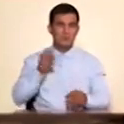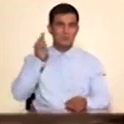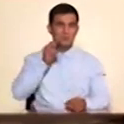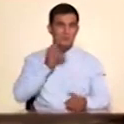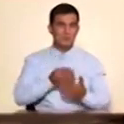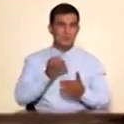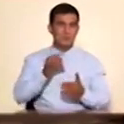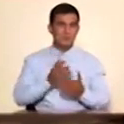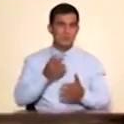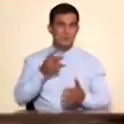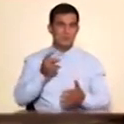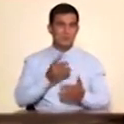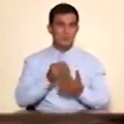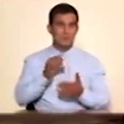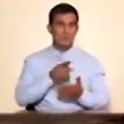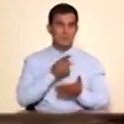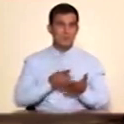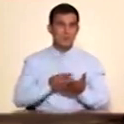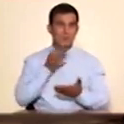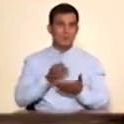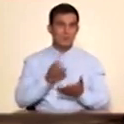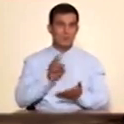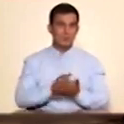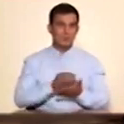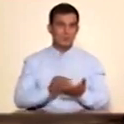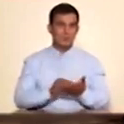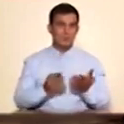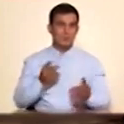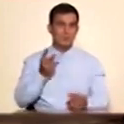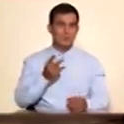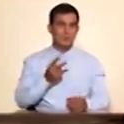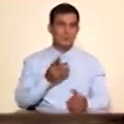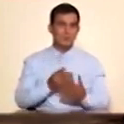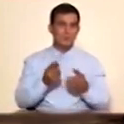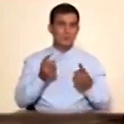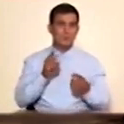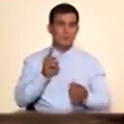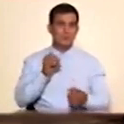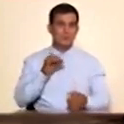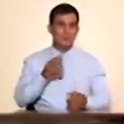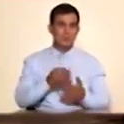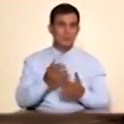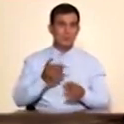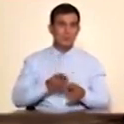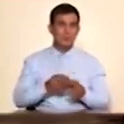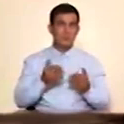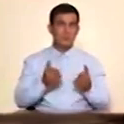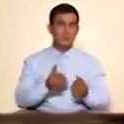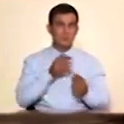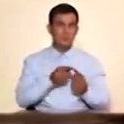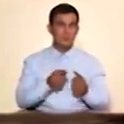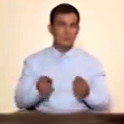bering. Ikkinchi, Buyuk Karl imperiyasi hududi hozirda mavjud bo'lgan qaysi davlatlarning